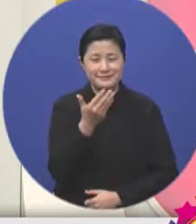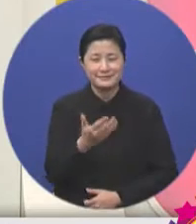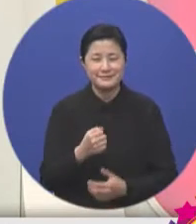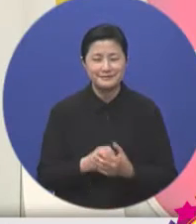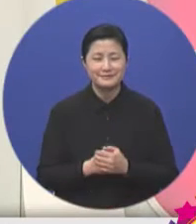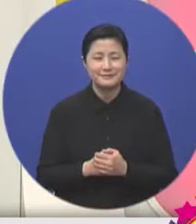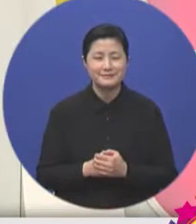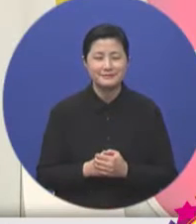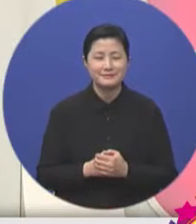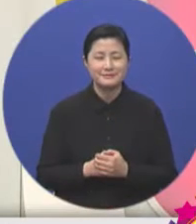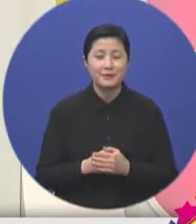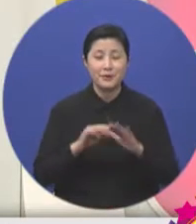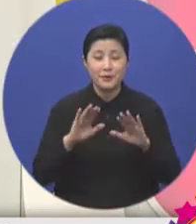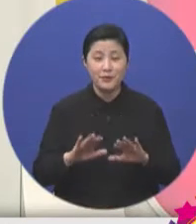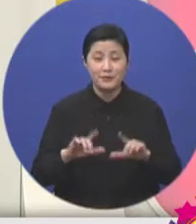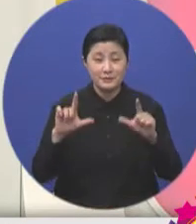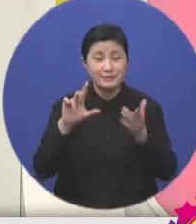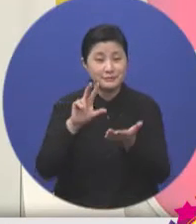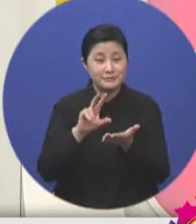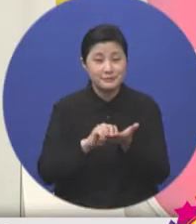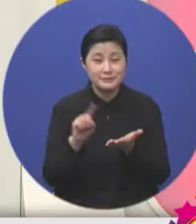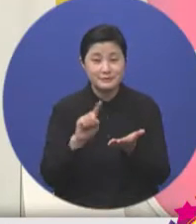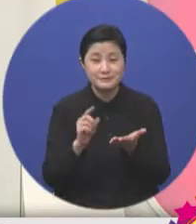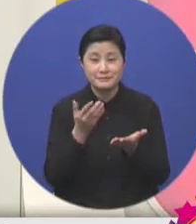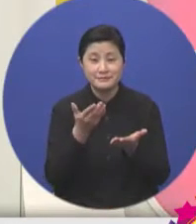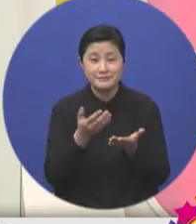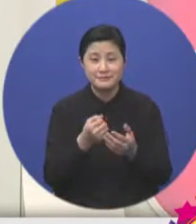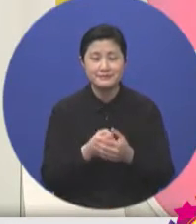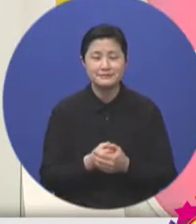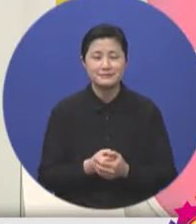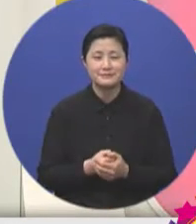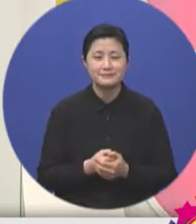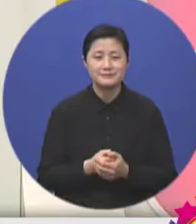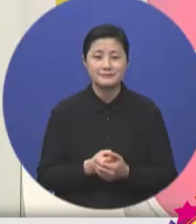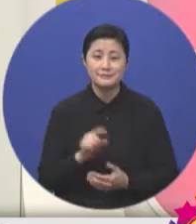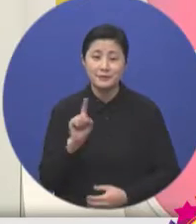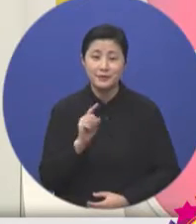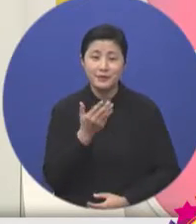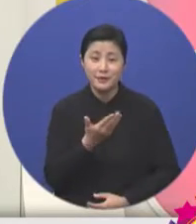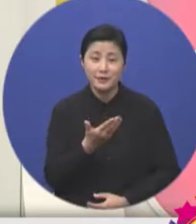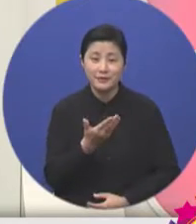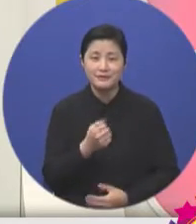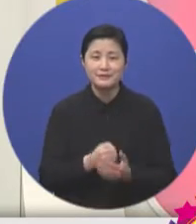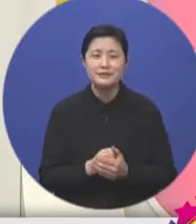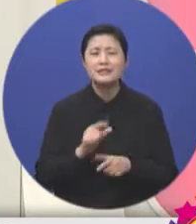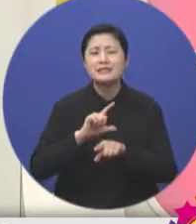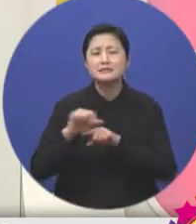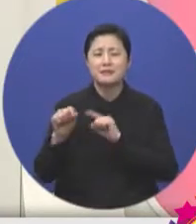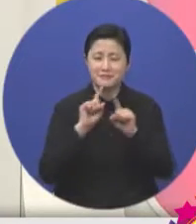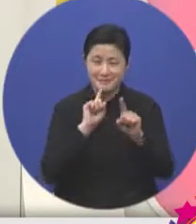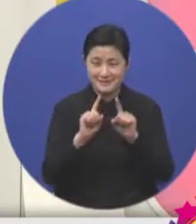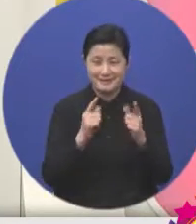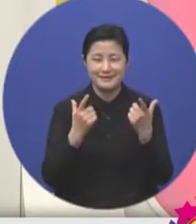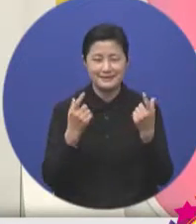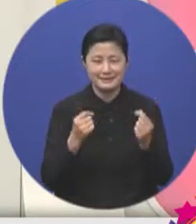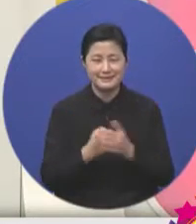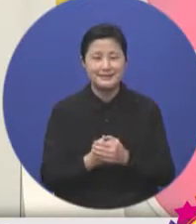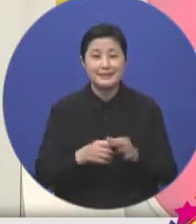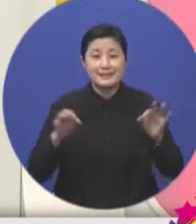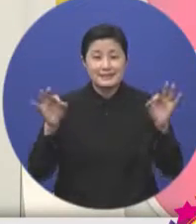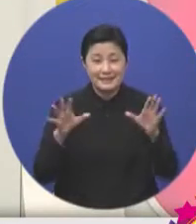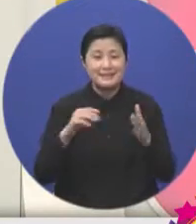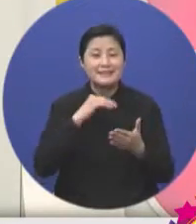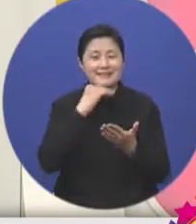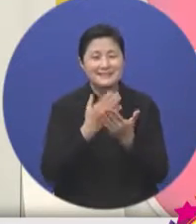하겠습니다. 네. 하, 오늘의 퀴즈 어떤 퀴즈? 어떤 퀴즈죠? 퀴즈 종이가 어디 갔어? 사투리죠, 사투리. 사투리.